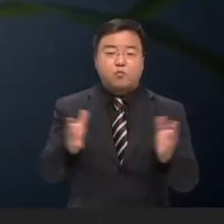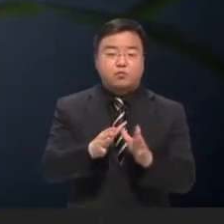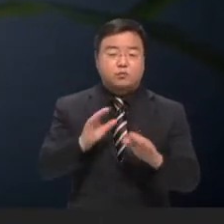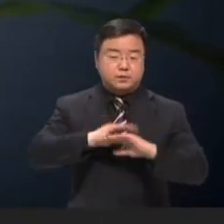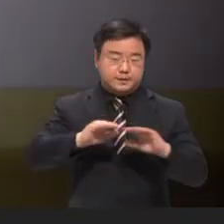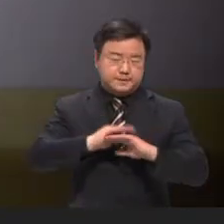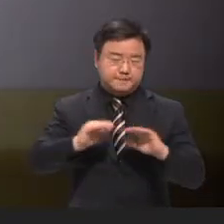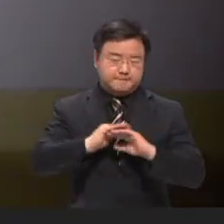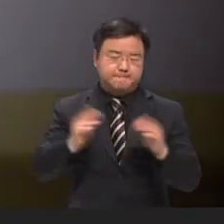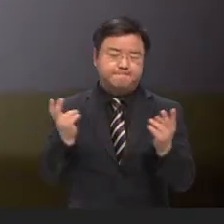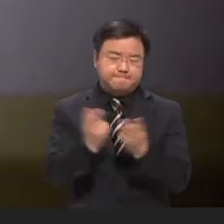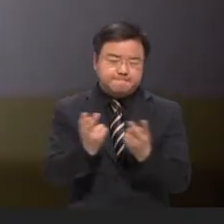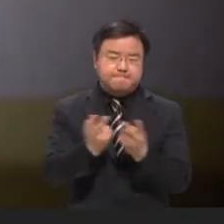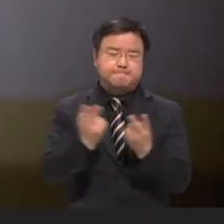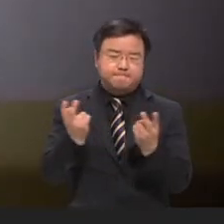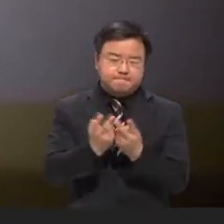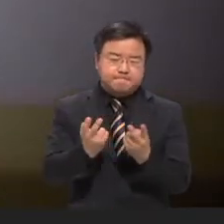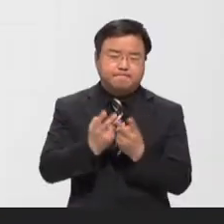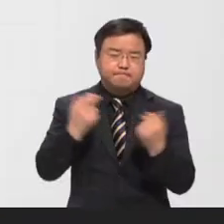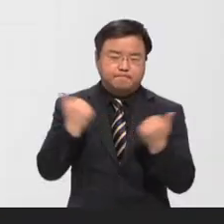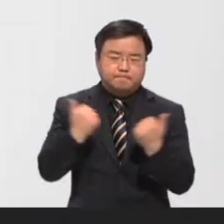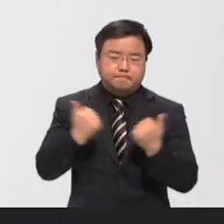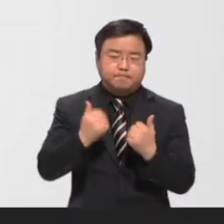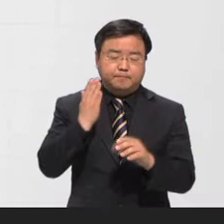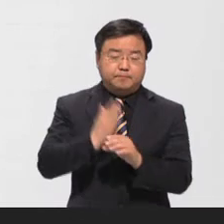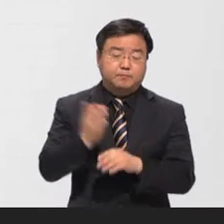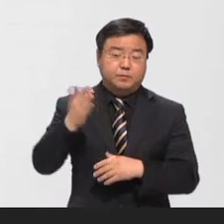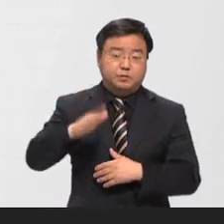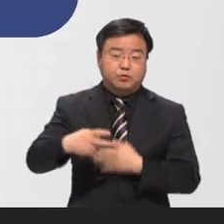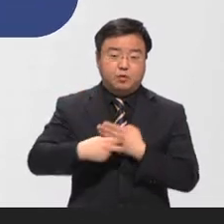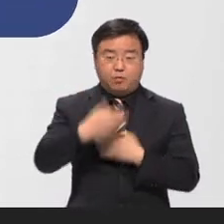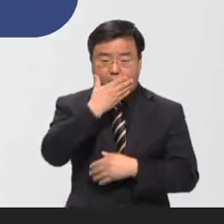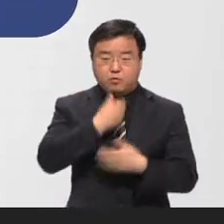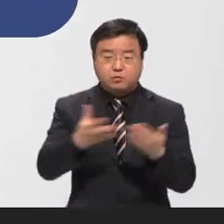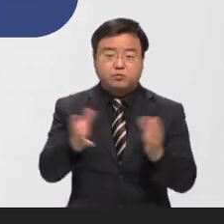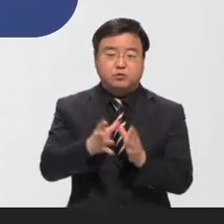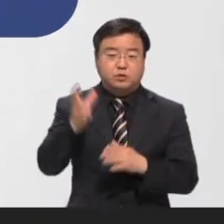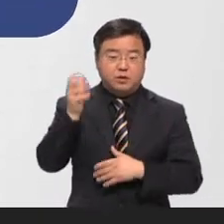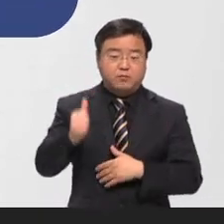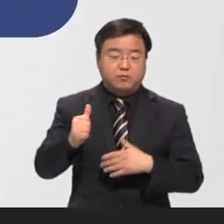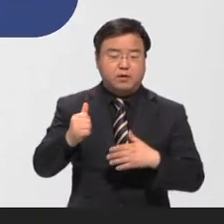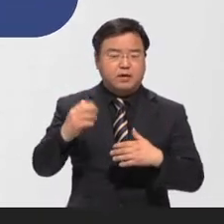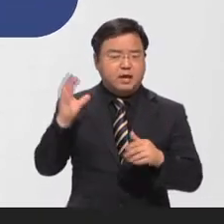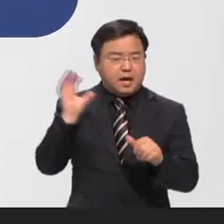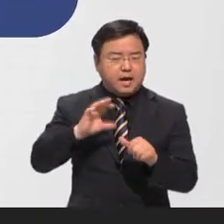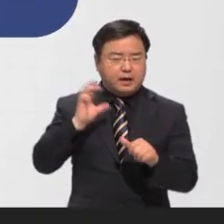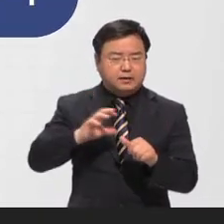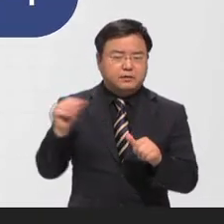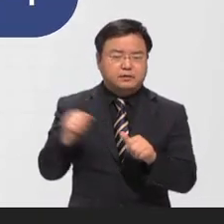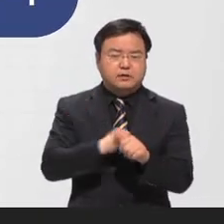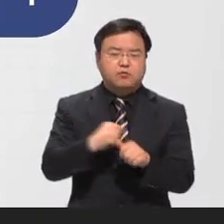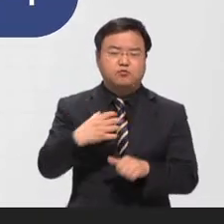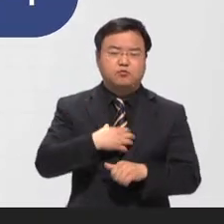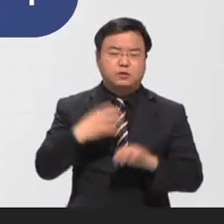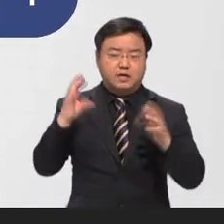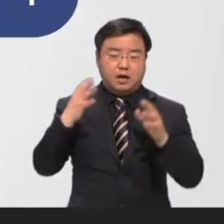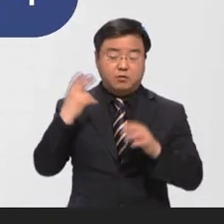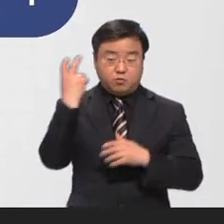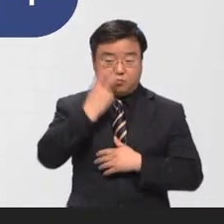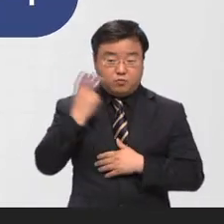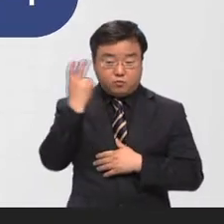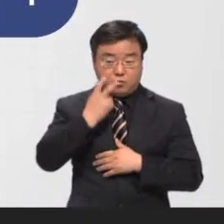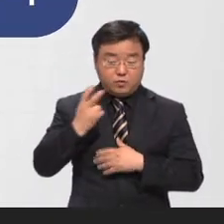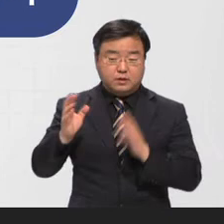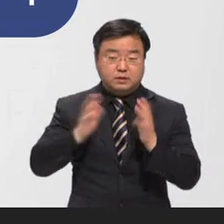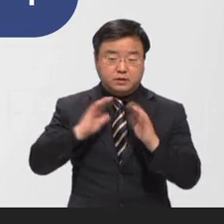마련에 분주한 모습인데요. 이제 그제 정진엽 보건복지부 장관이 이 학대 위기 아동 관련 간담회에 참석을 했는데